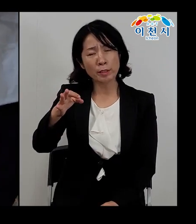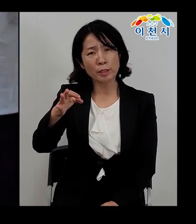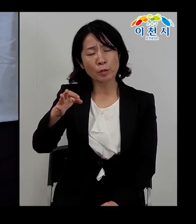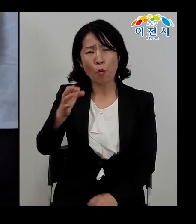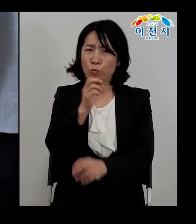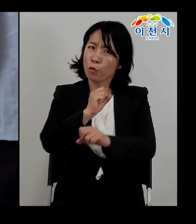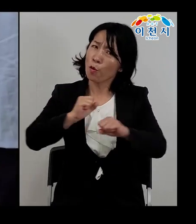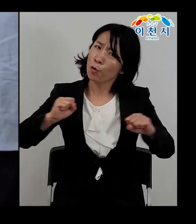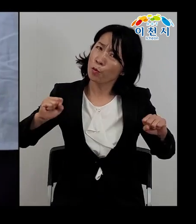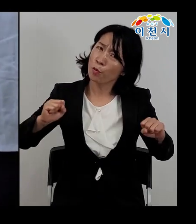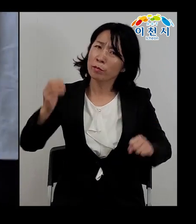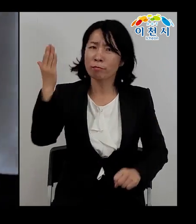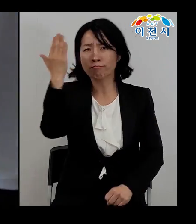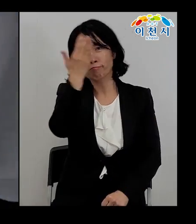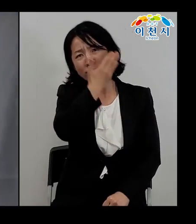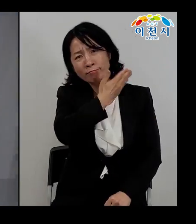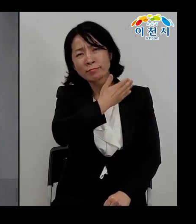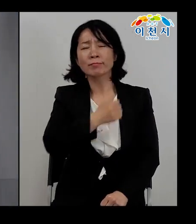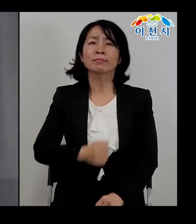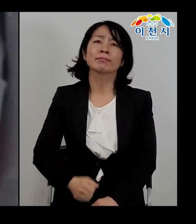너무 넓은데요?